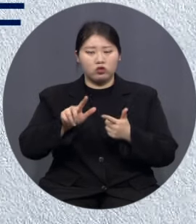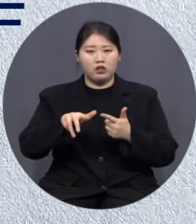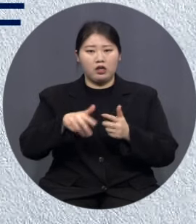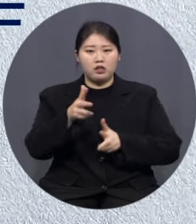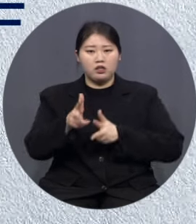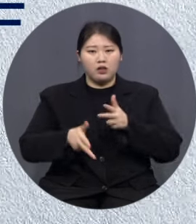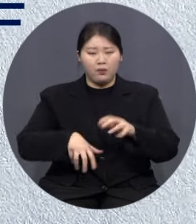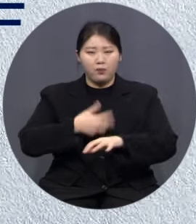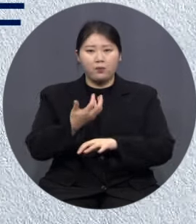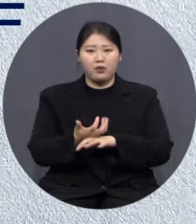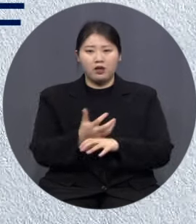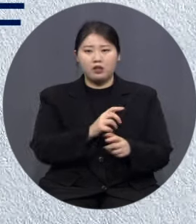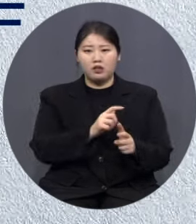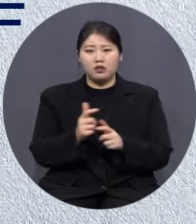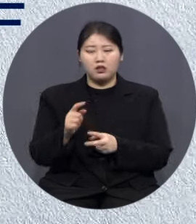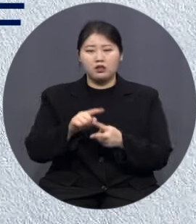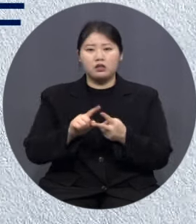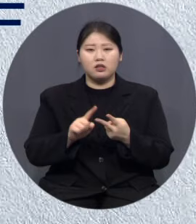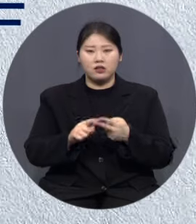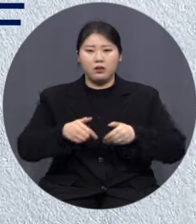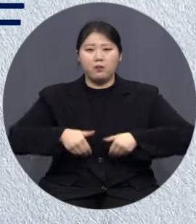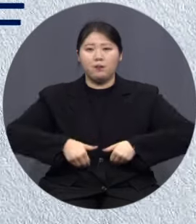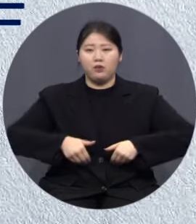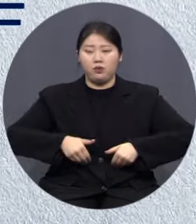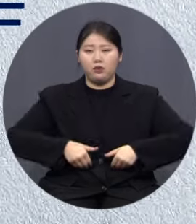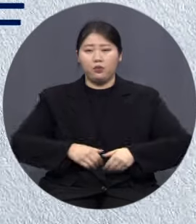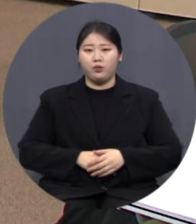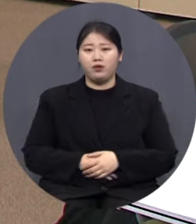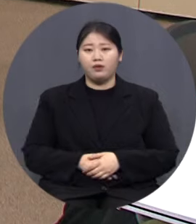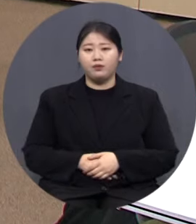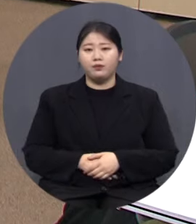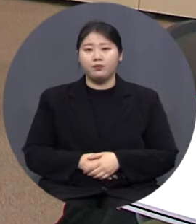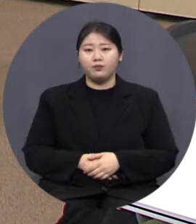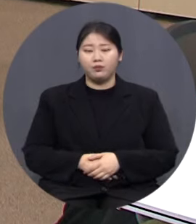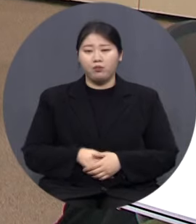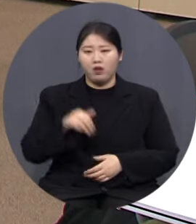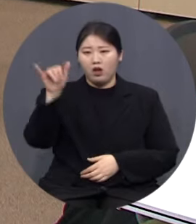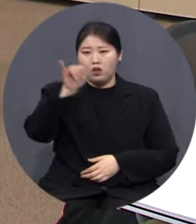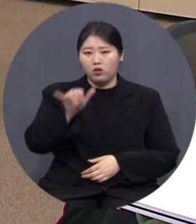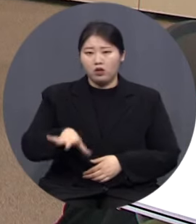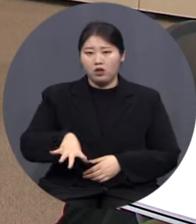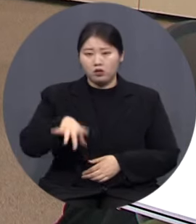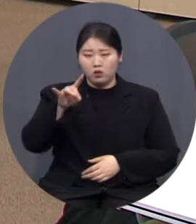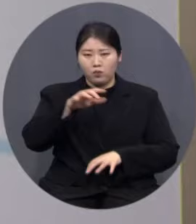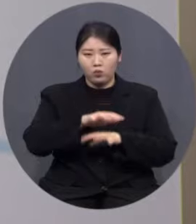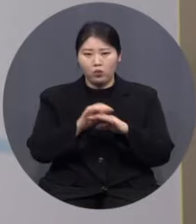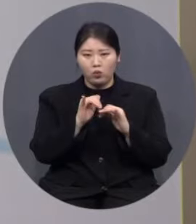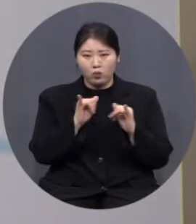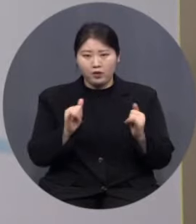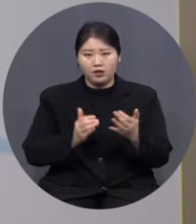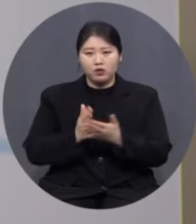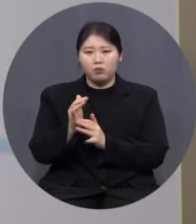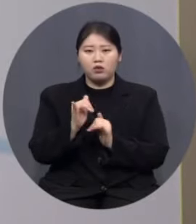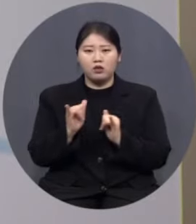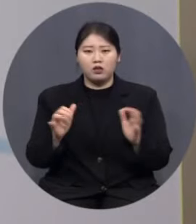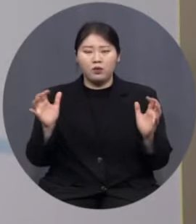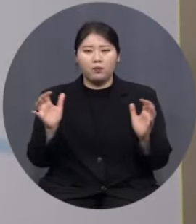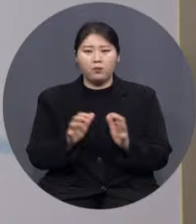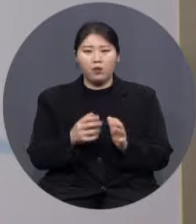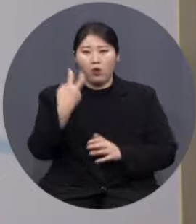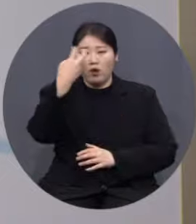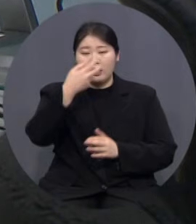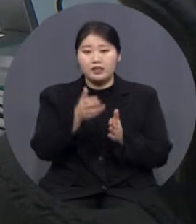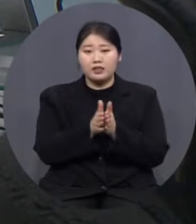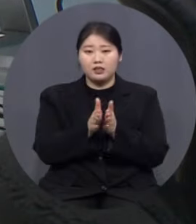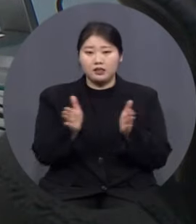좀 밑바탕이 돼야 수급 조정이 된다는 말씀이죠 전국에서 처음으로 농민들과 전문가들이 수국 관리에 나선